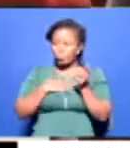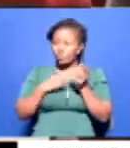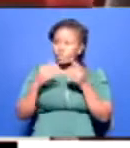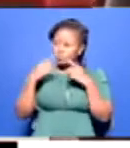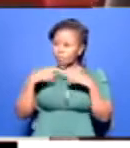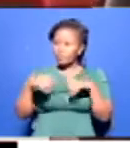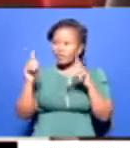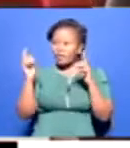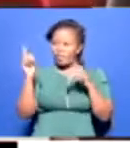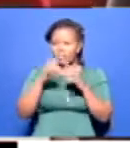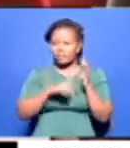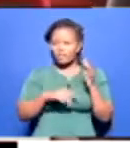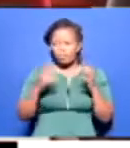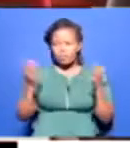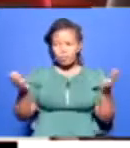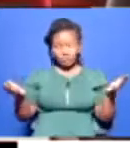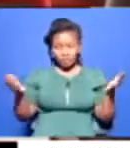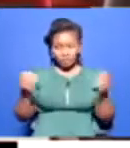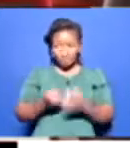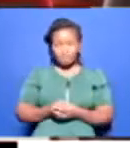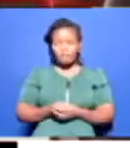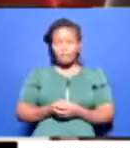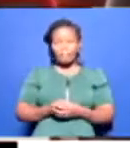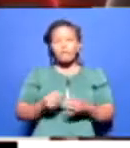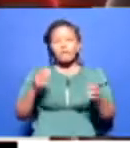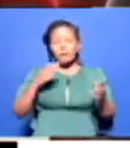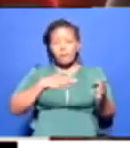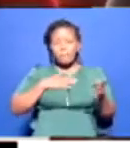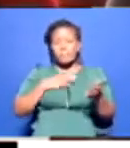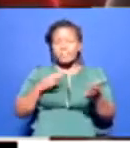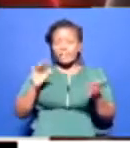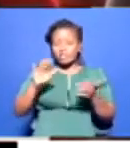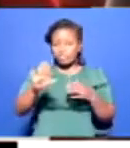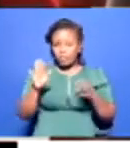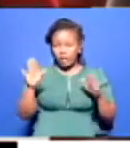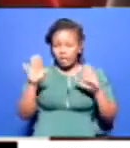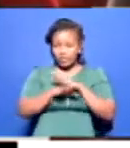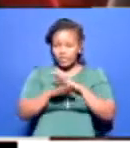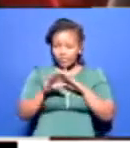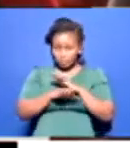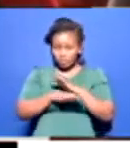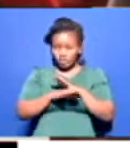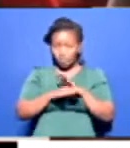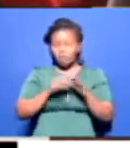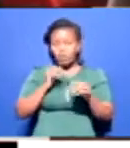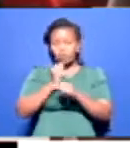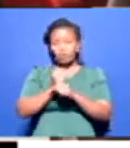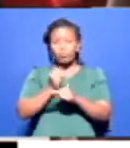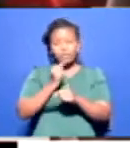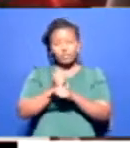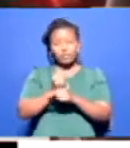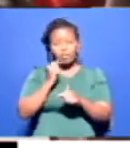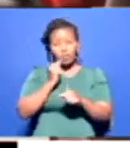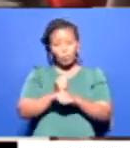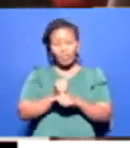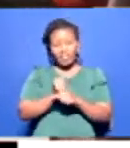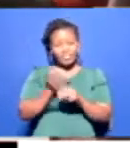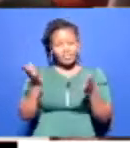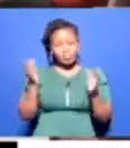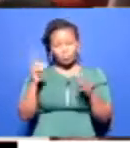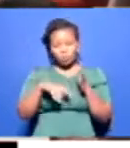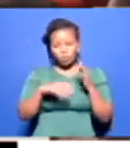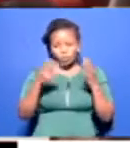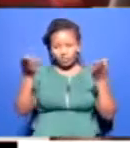kwamba kama msaidizi wako nitafanya kazi ambayo umenipatia